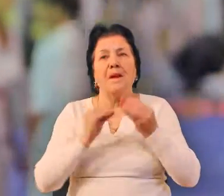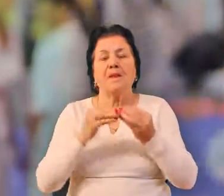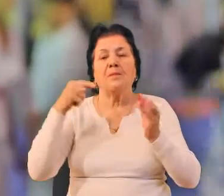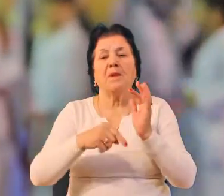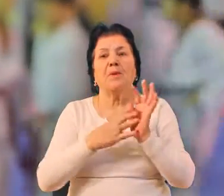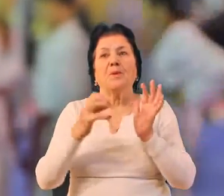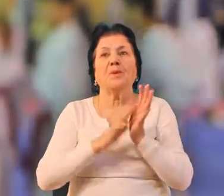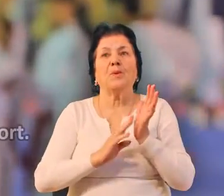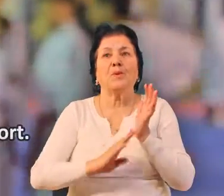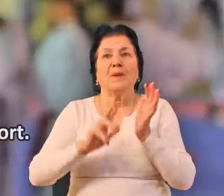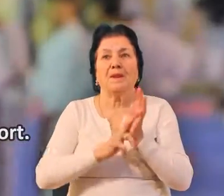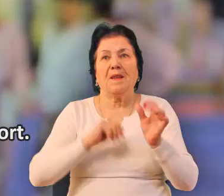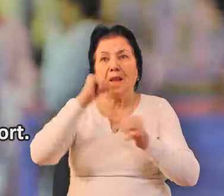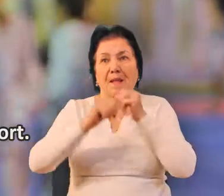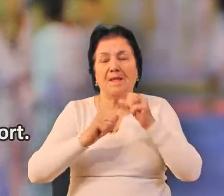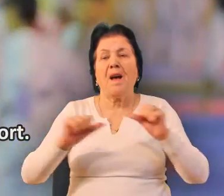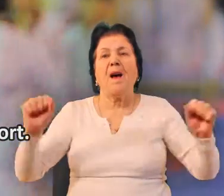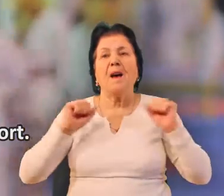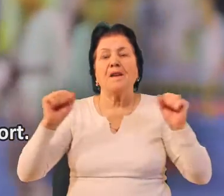istedadımı üzə çıxarım. Nəhayət